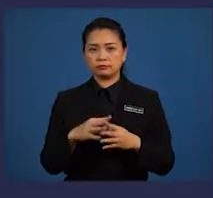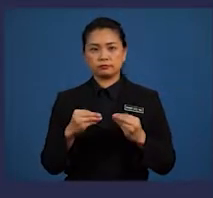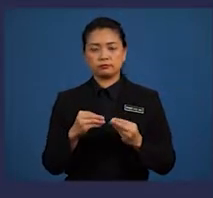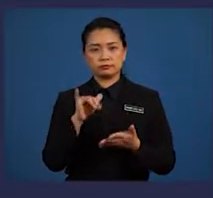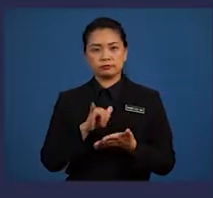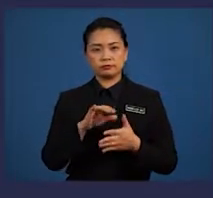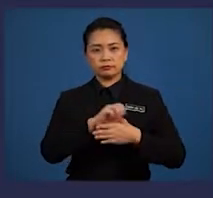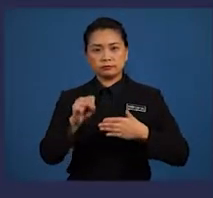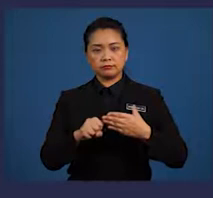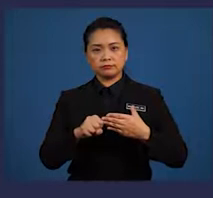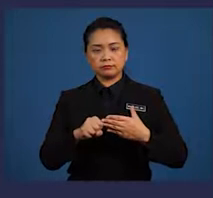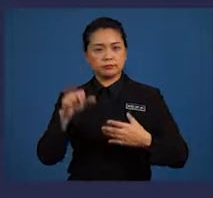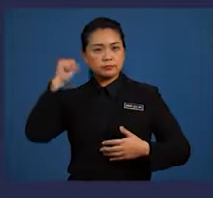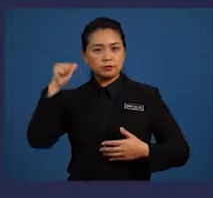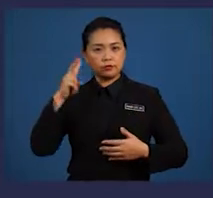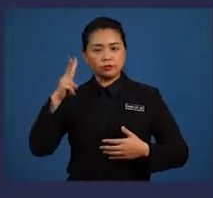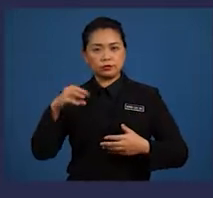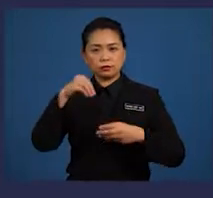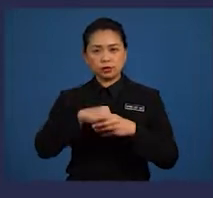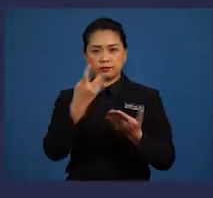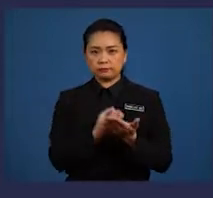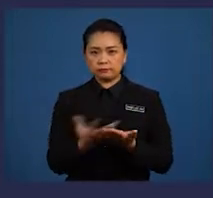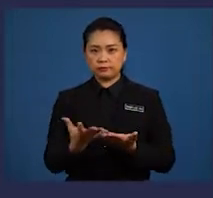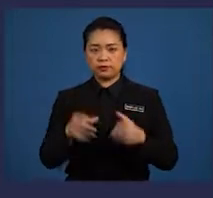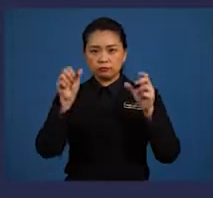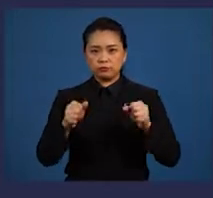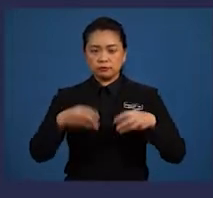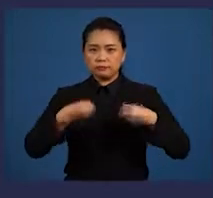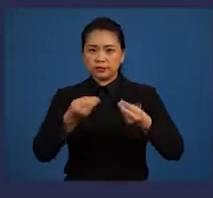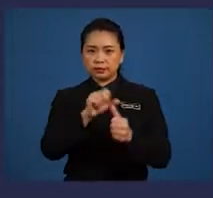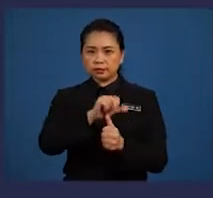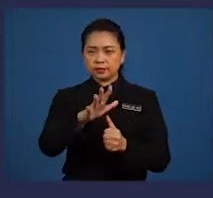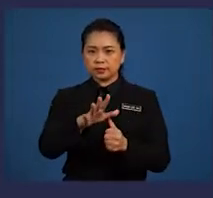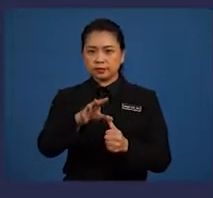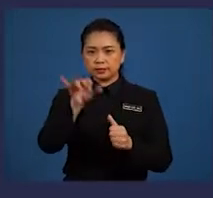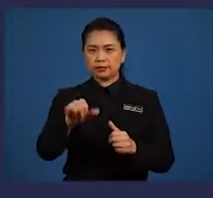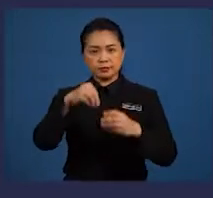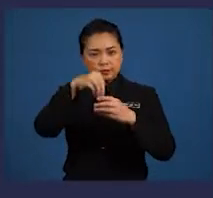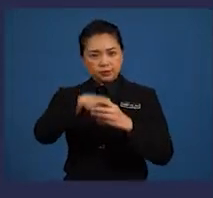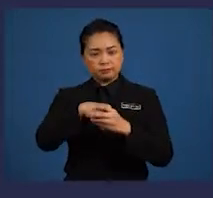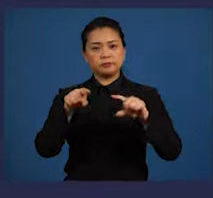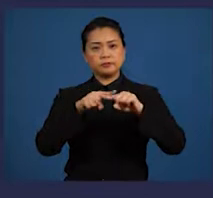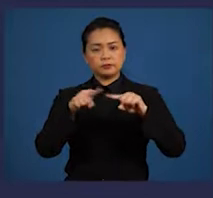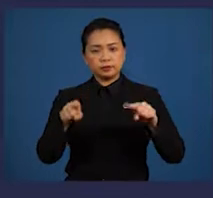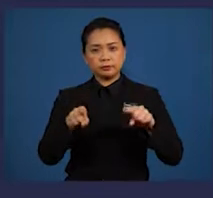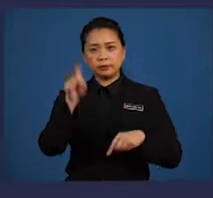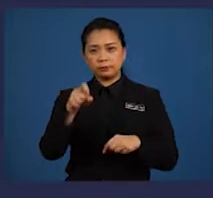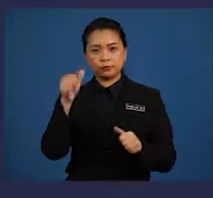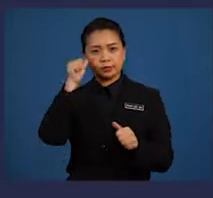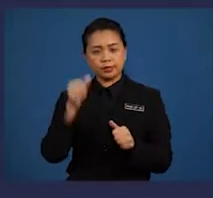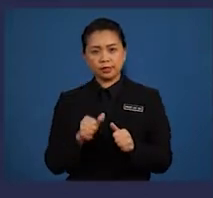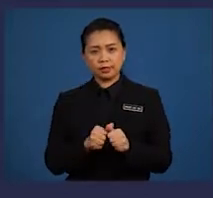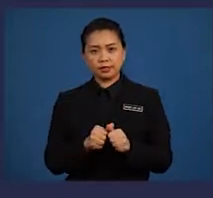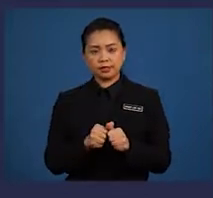penggunaan audio dalam persembahan mati media mampu memberi kesan yang mendalam namun perlu